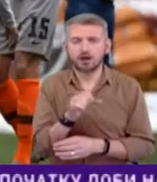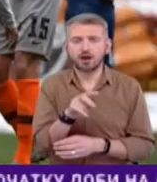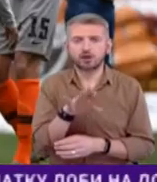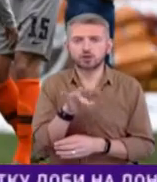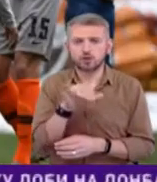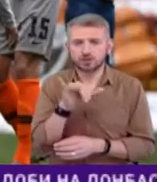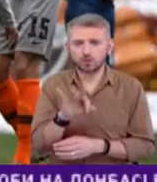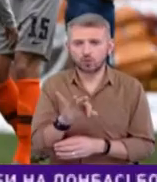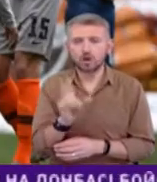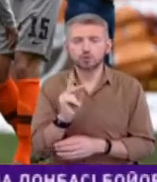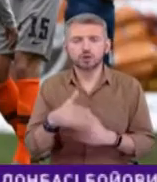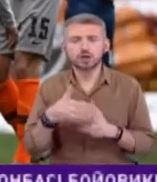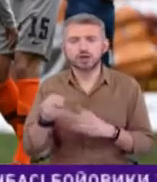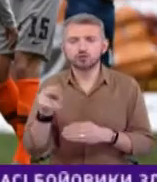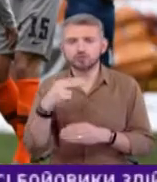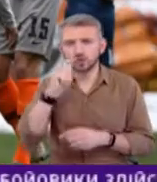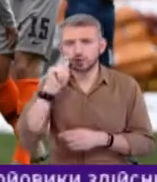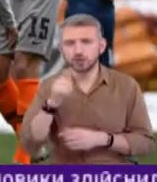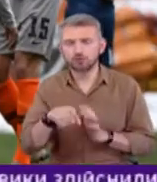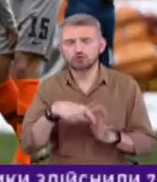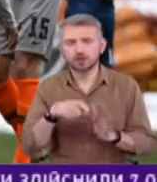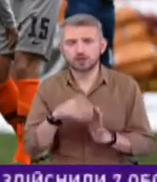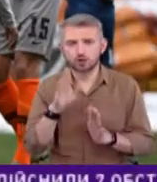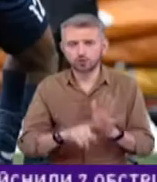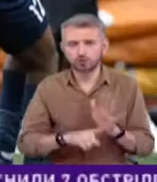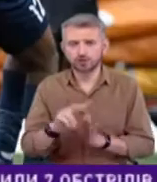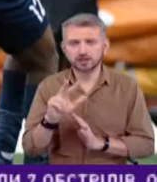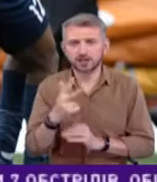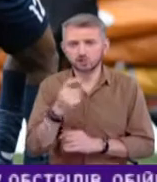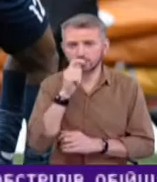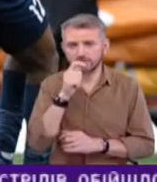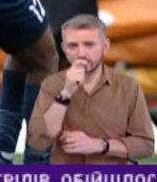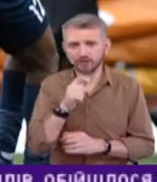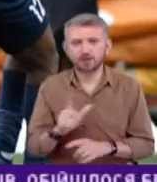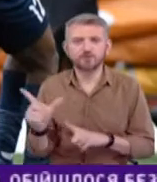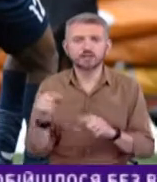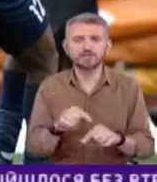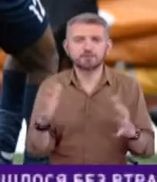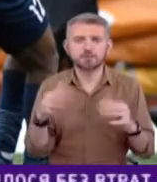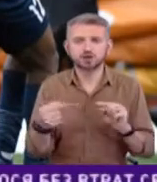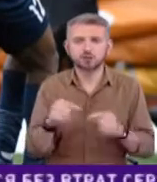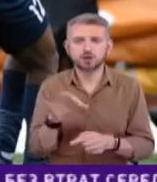Антоніо. Другий етап чемпіонату України «Шахтар» розпочне 3 квітня виїзним матчем